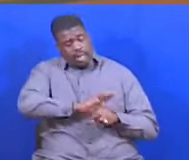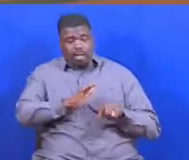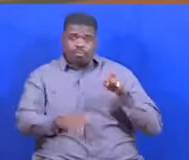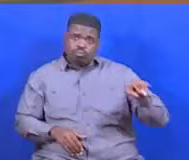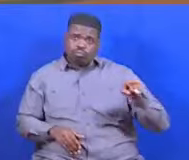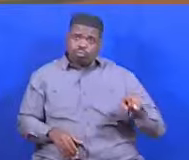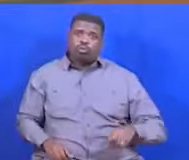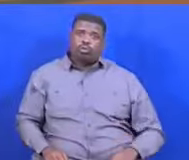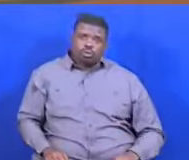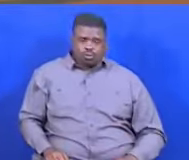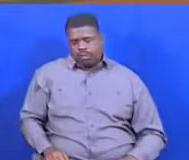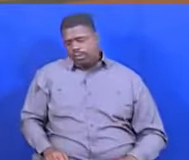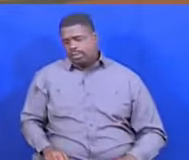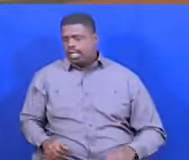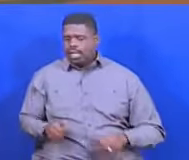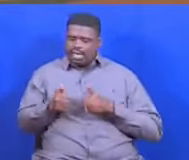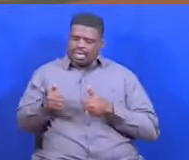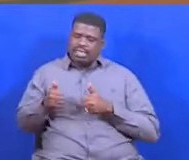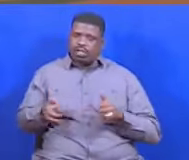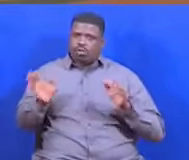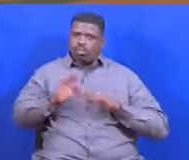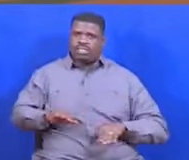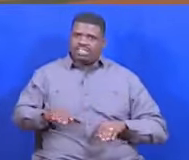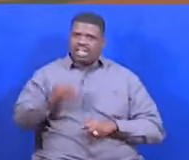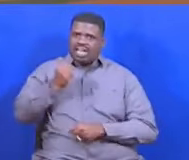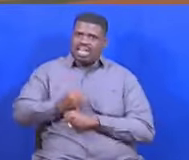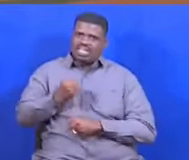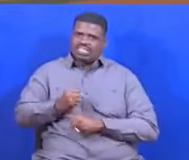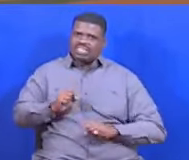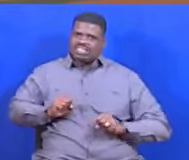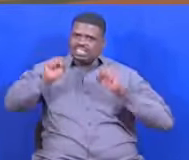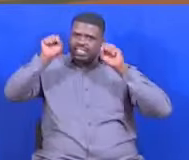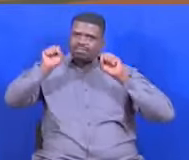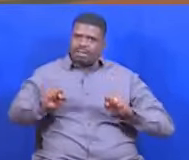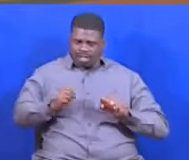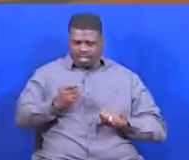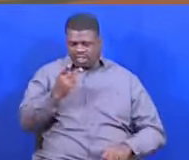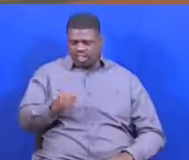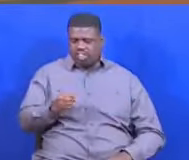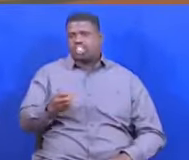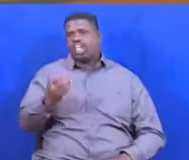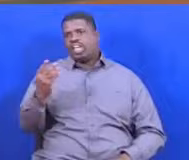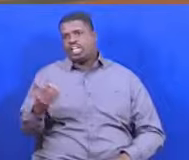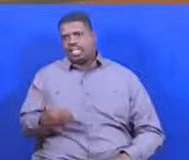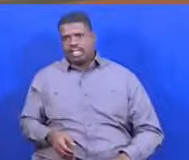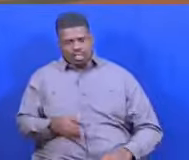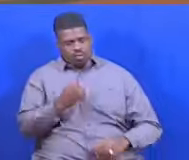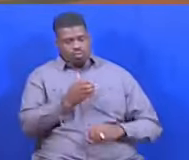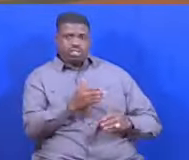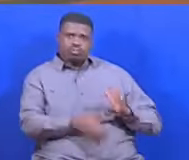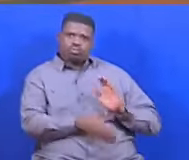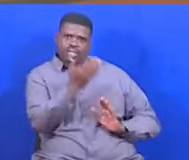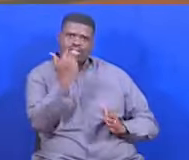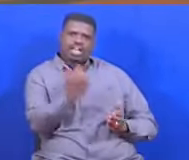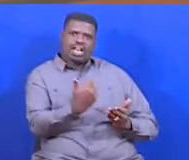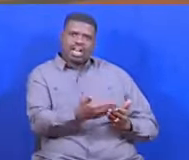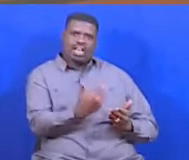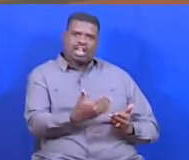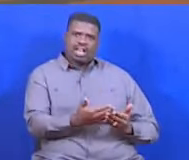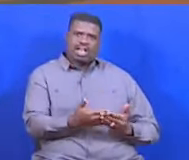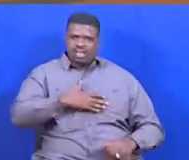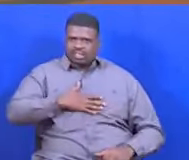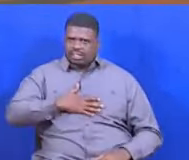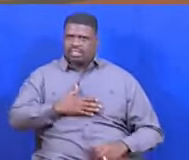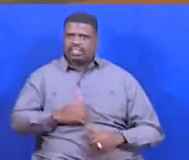anatarajiwa kukamilisha kazi hiyo mwezi Septemba mwaka 2024 na ujenzi utaanza mara moja. Asante sana